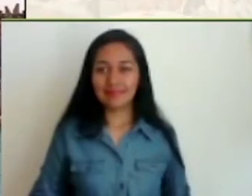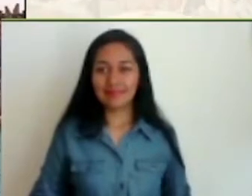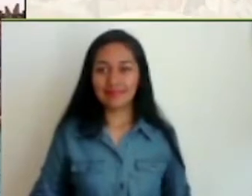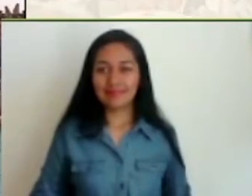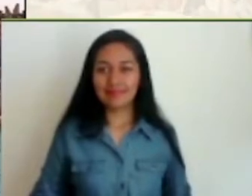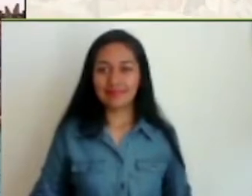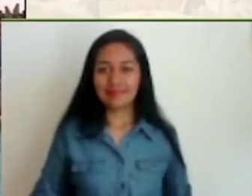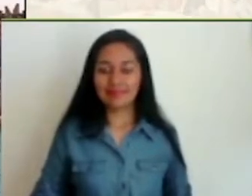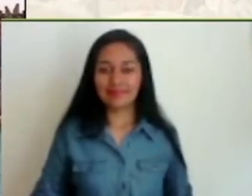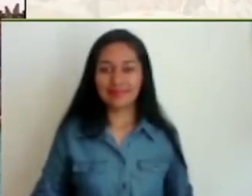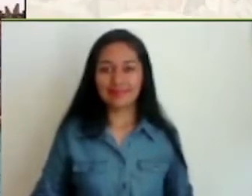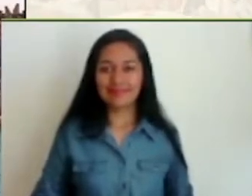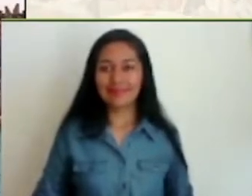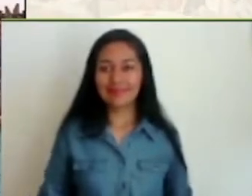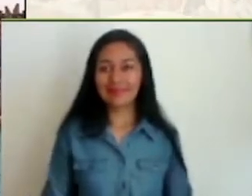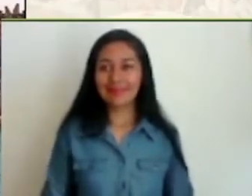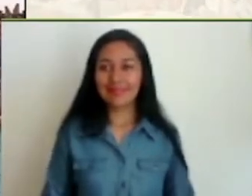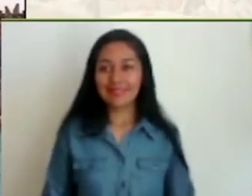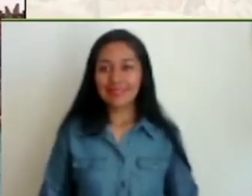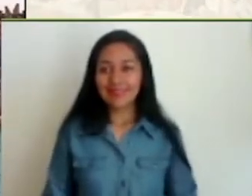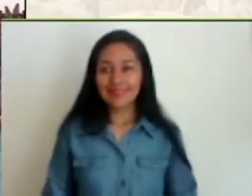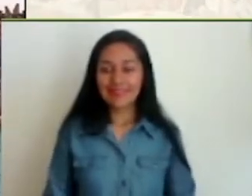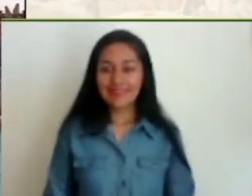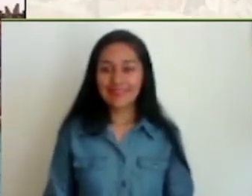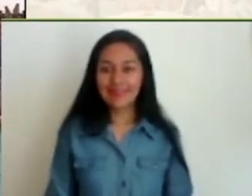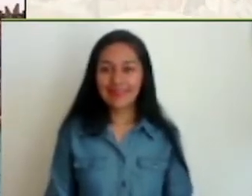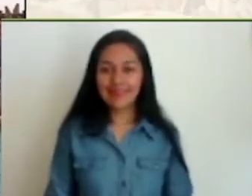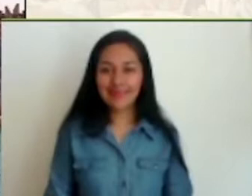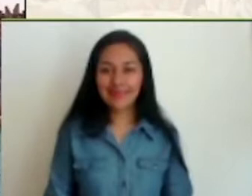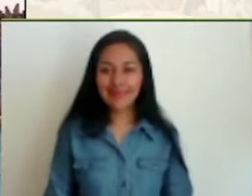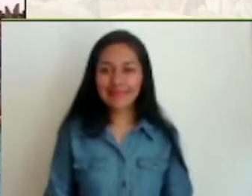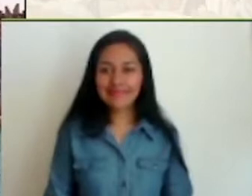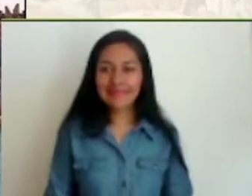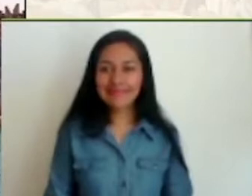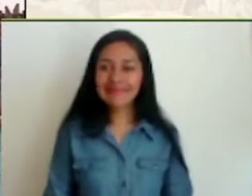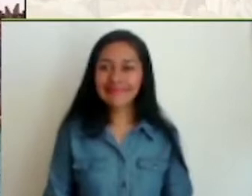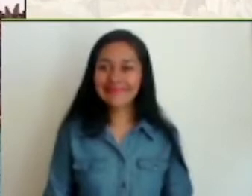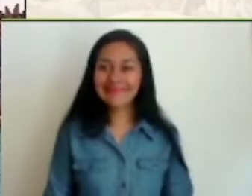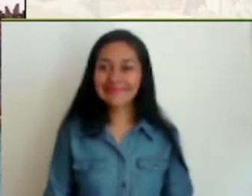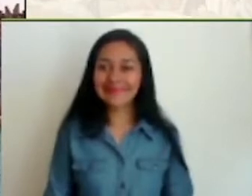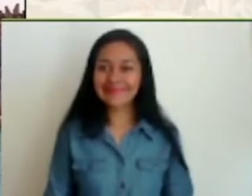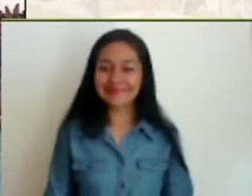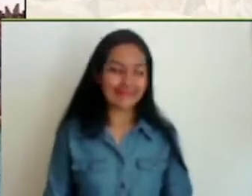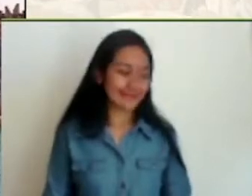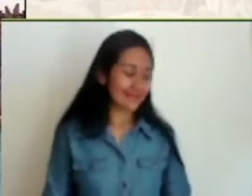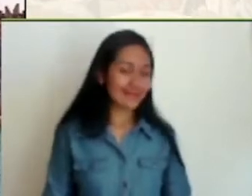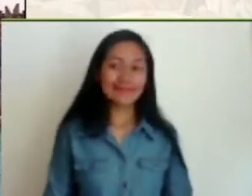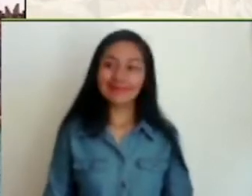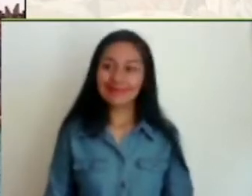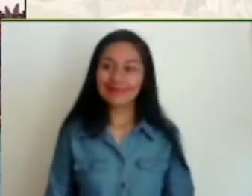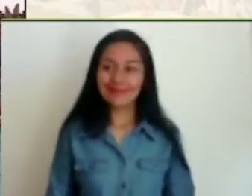fantasia precedente la scelta dei moduli architettonici definitivi dell'edificio da innalzare.